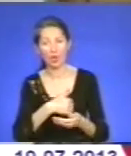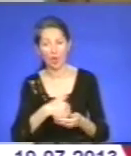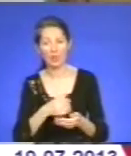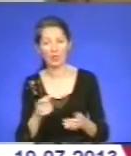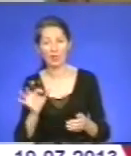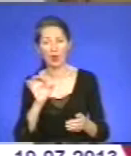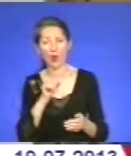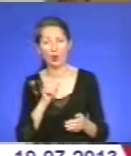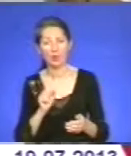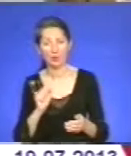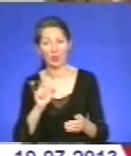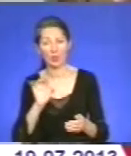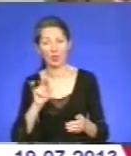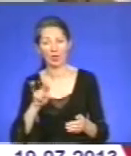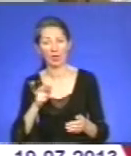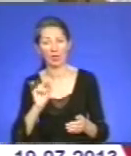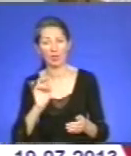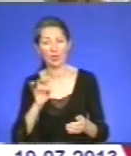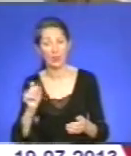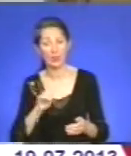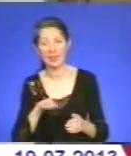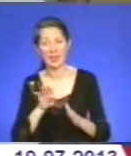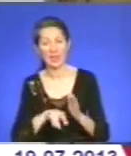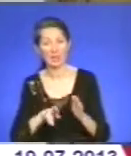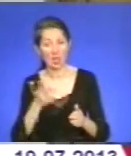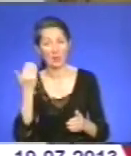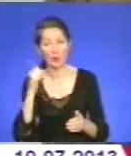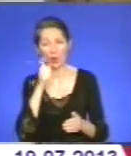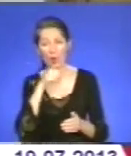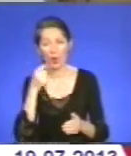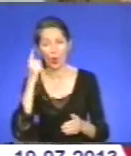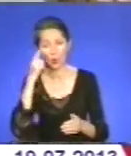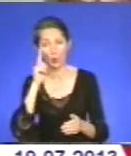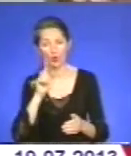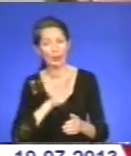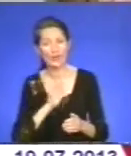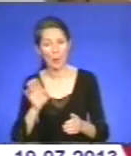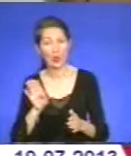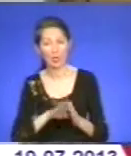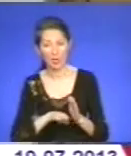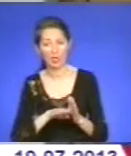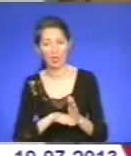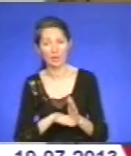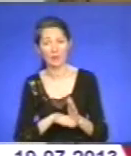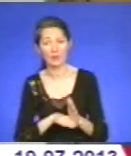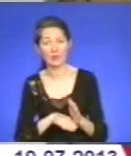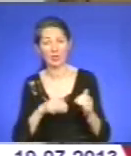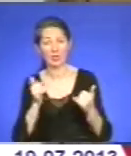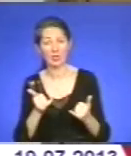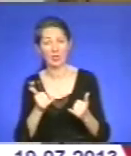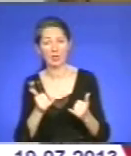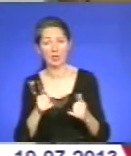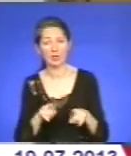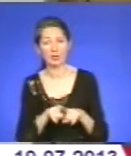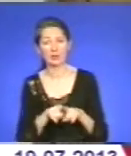озимого ячменю не гірша поки що, як в минулому році. Я думаю, що вона і не буде гірша. Зараз так